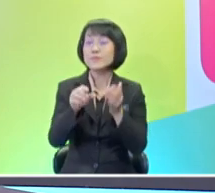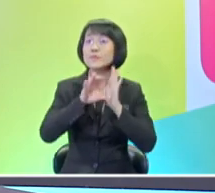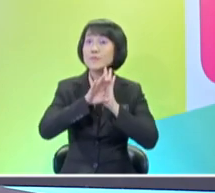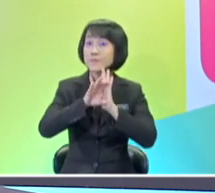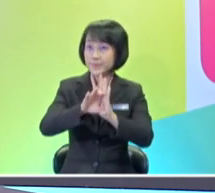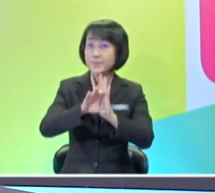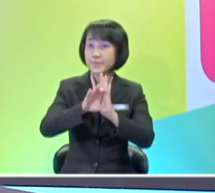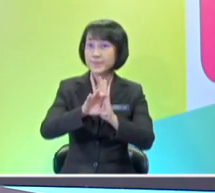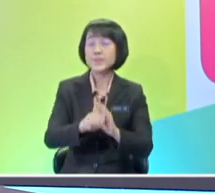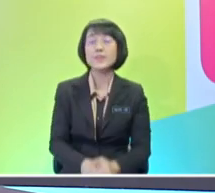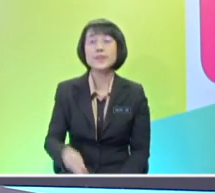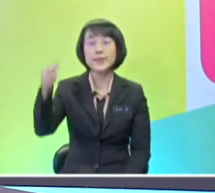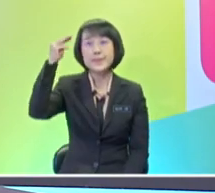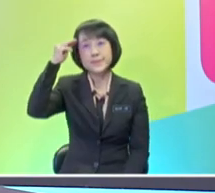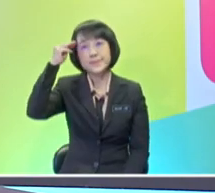utama